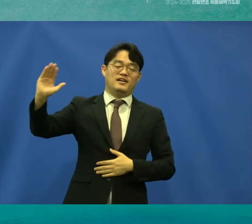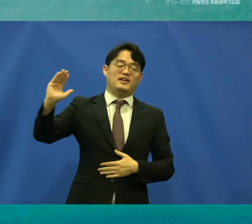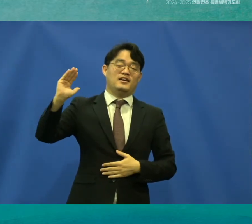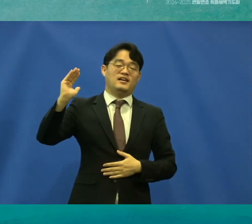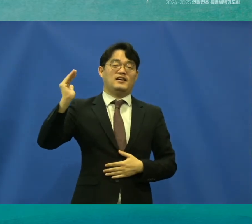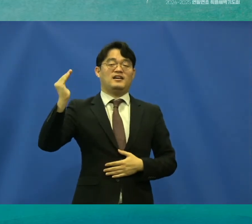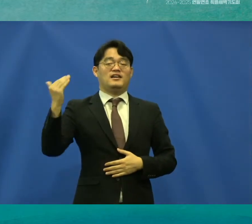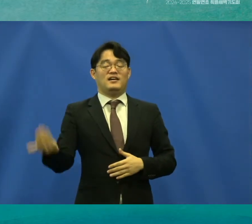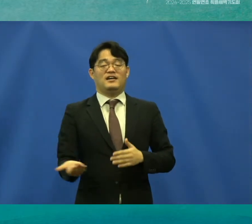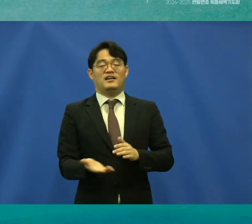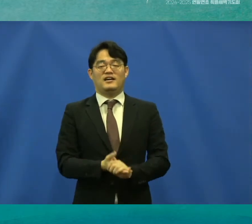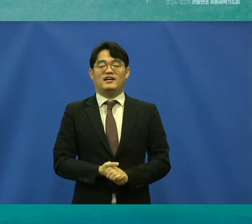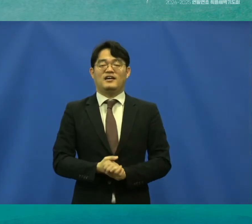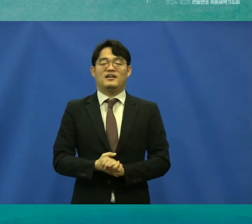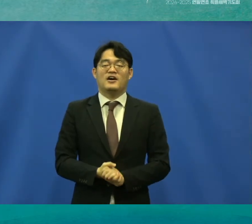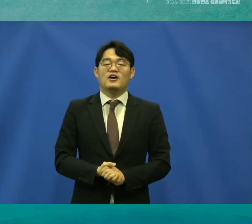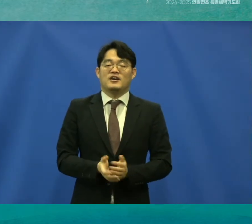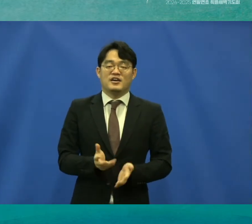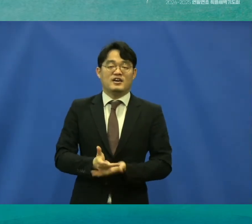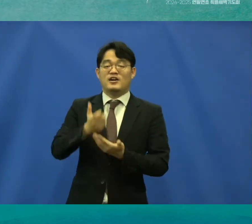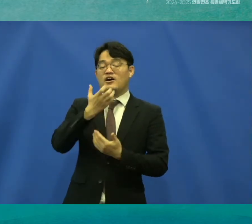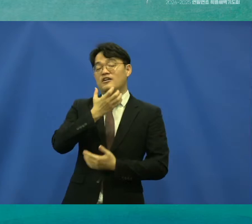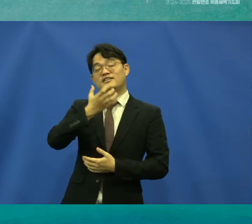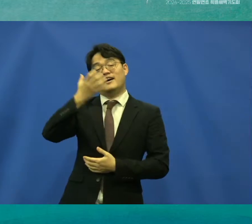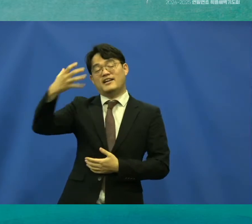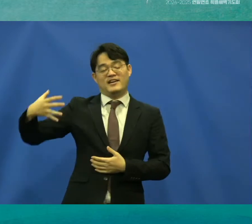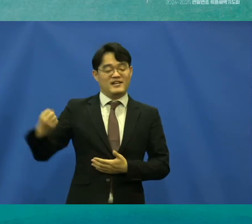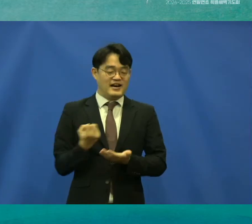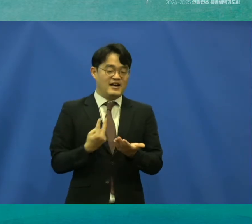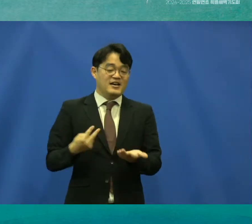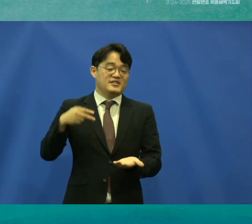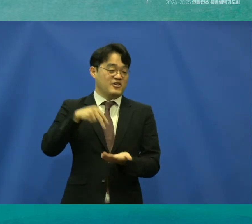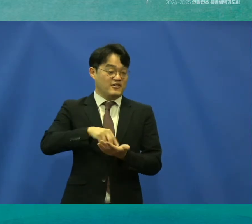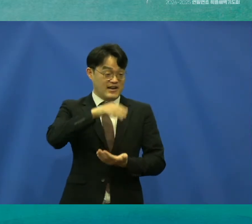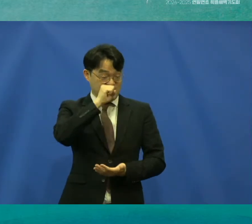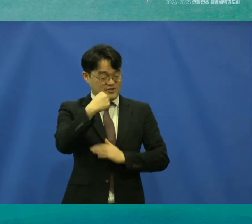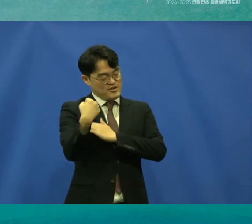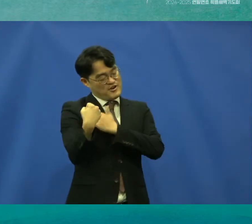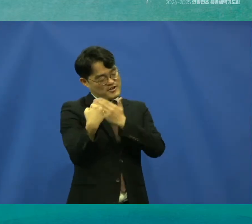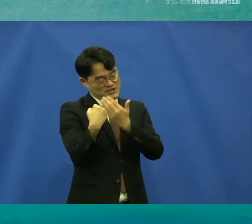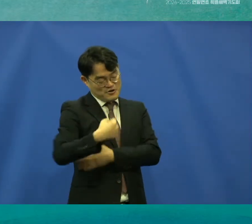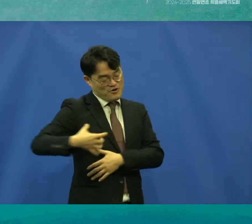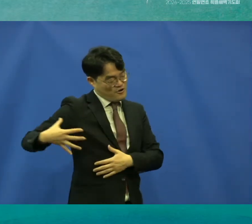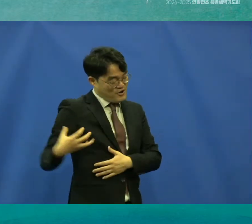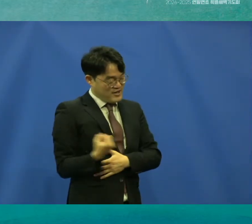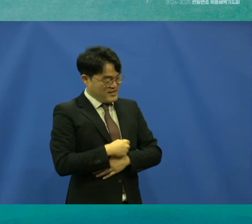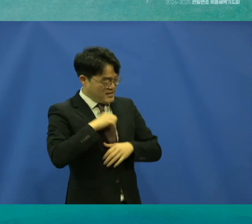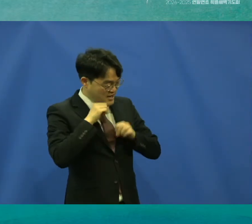주의 꿈을 안고 일어나리라. 선한 능력으로